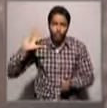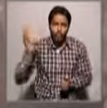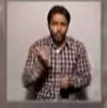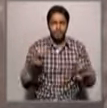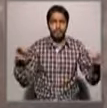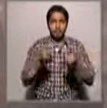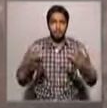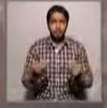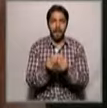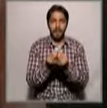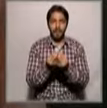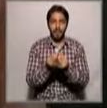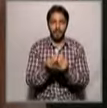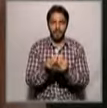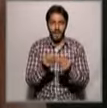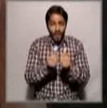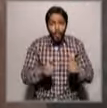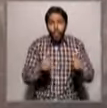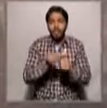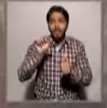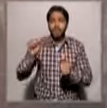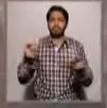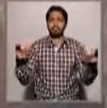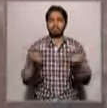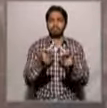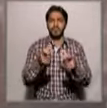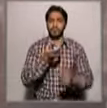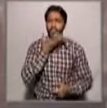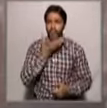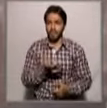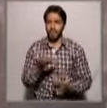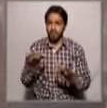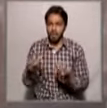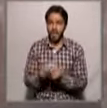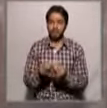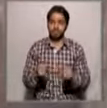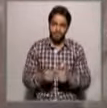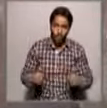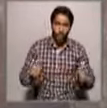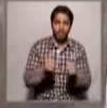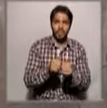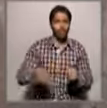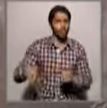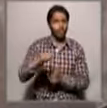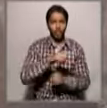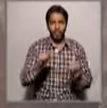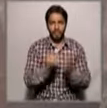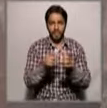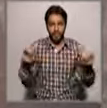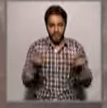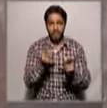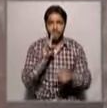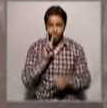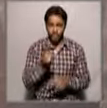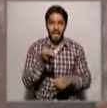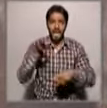أهل كبارات العيلة بقى، أهل الفضل، يقعدوا ويعيدوا مرة ثانية من أهل العلم في البلد تقسيم تركة الوالد مرة